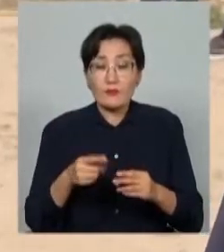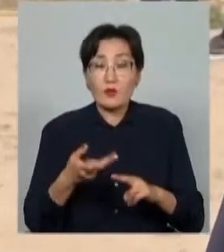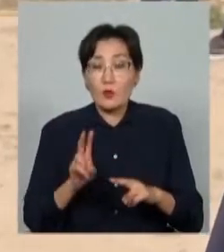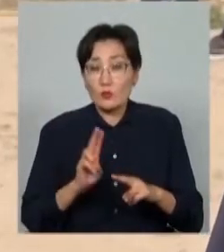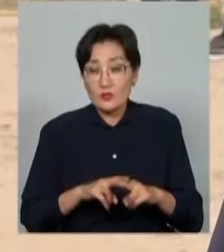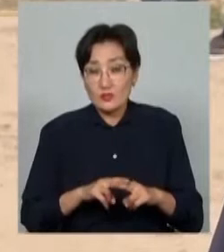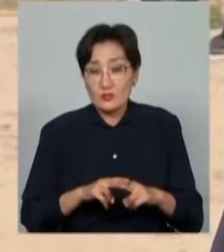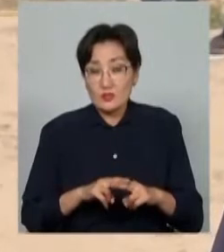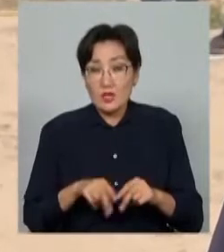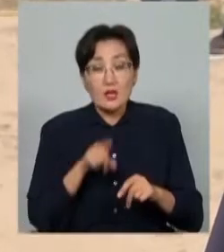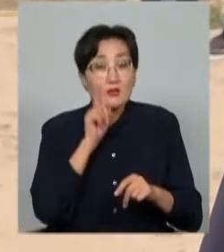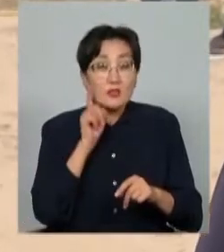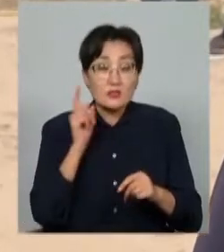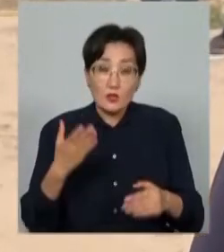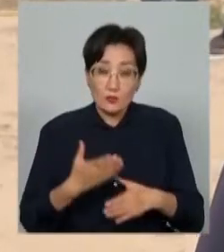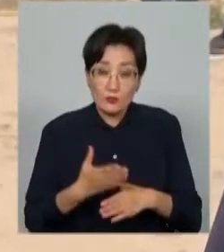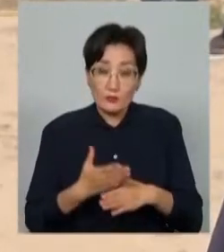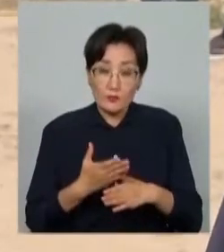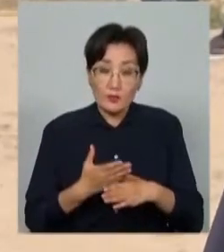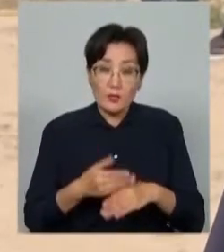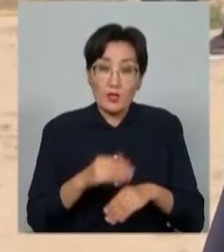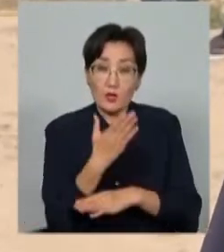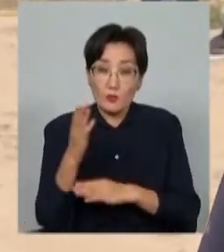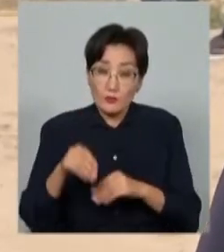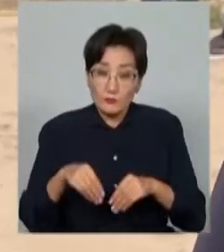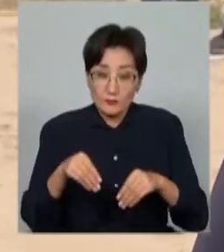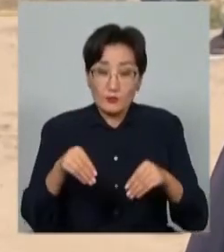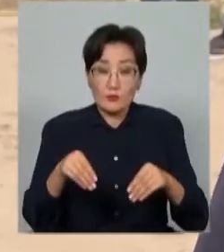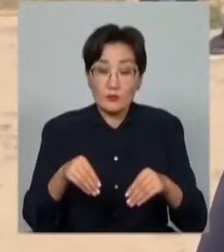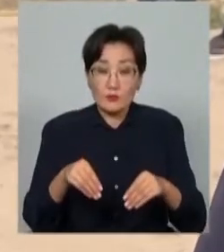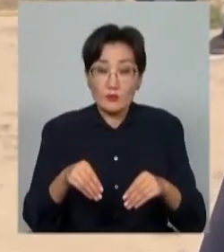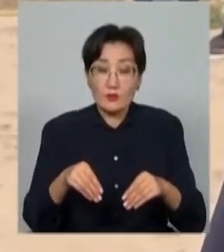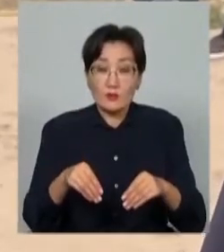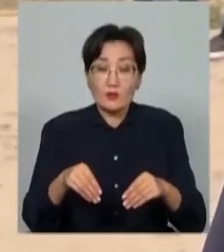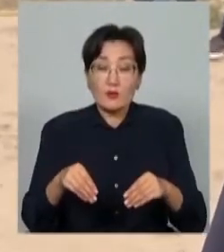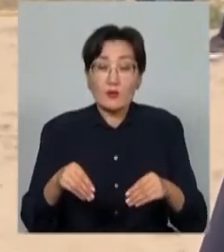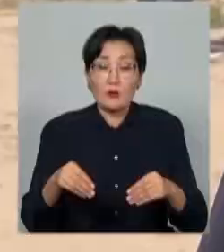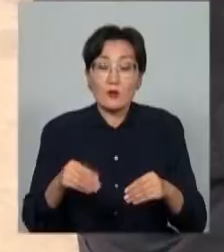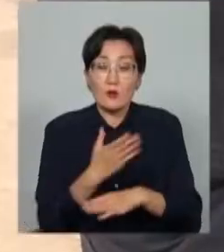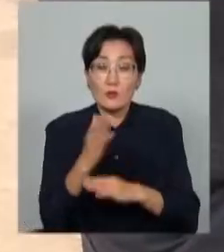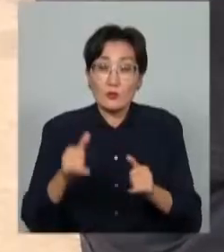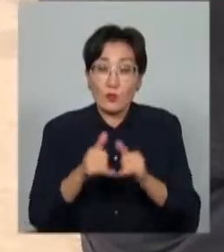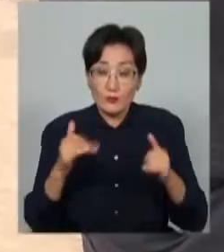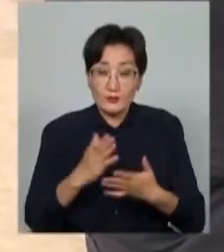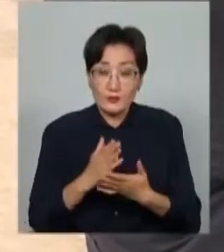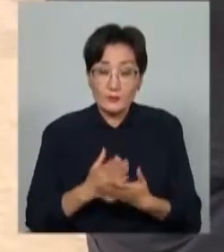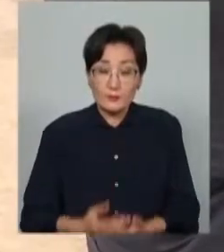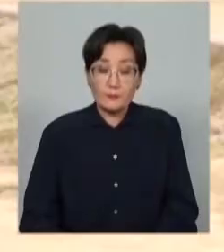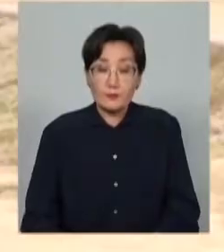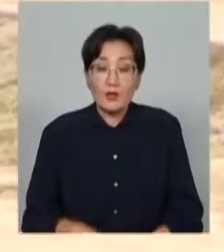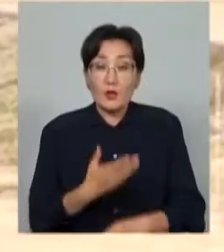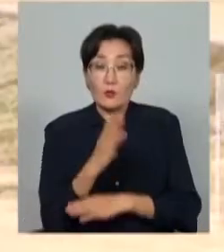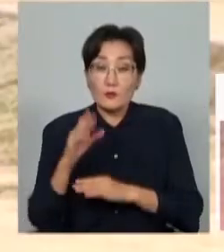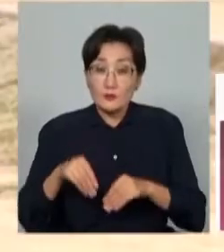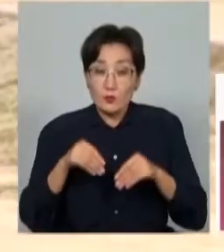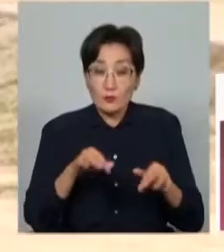осындай жастардың несімен осындай ағаштар отырғызылу осы Сосновый борда әрдайым болып тұрады. Ағаш